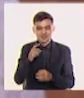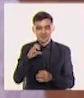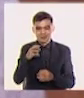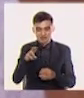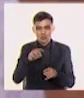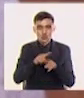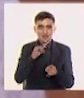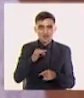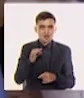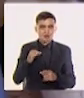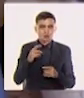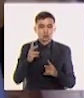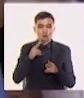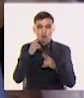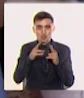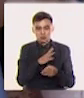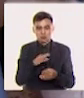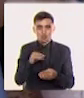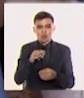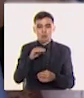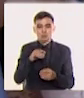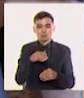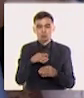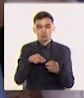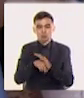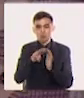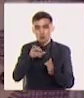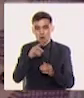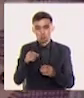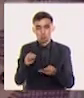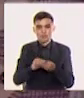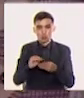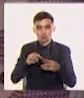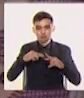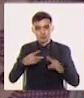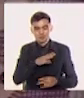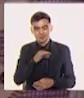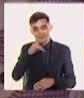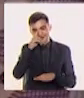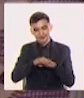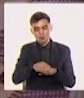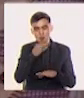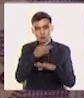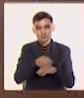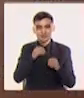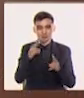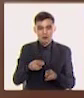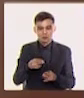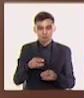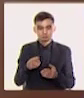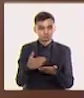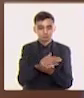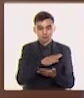келген. Тек шу шығарғанда ғана ұнды қайта ауыстырып бере қойыпты. Ал аудан әкімдігі мәселеге жауапты тұрақтандыру қоры деп басын ала